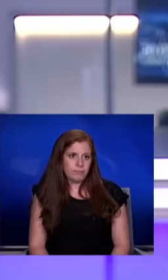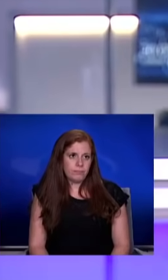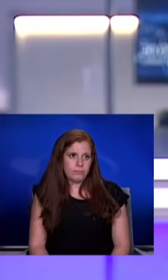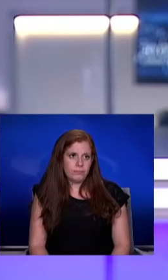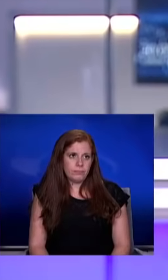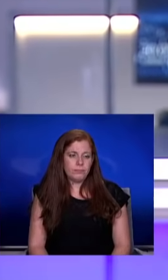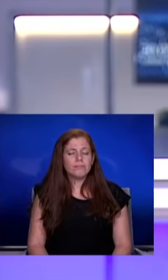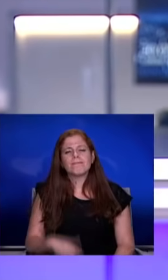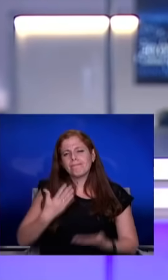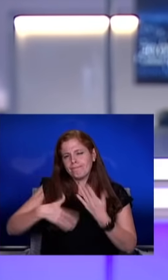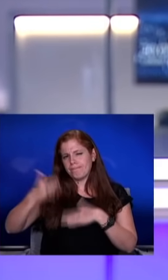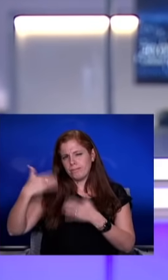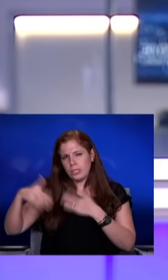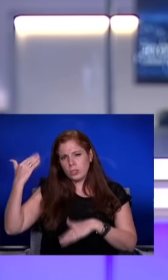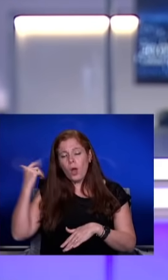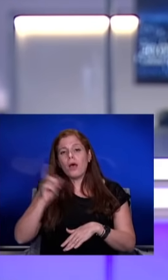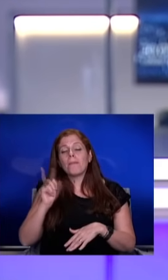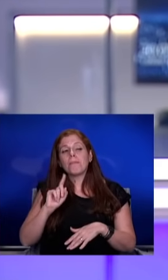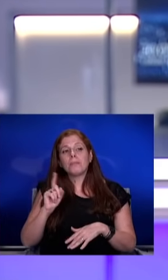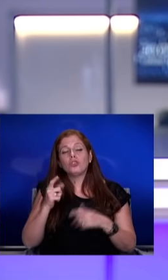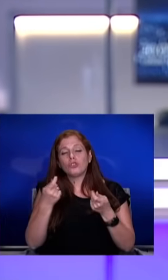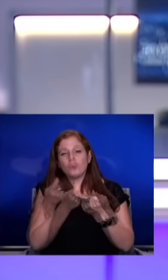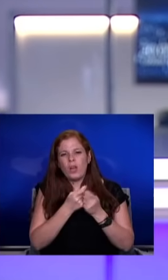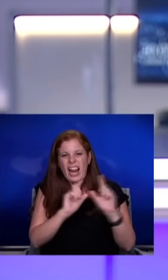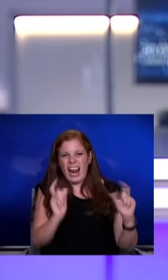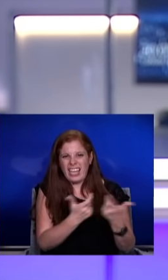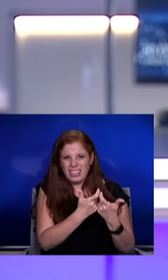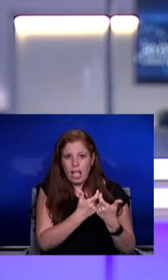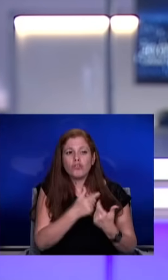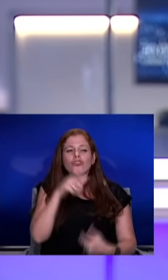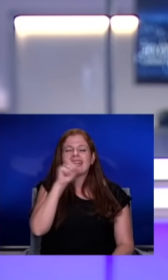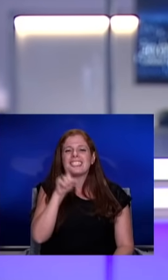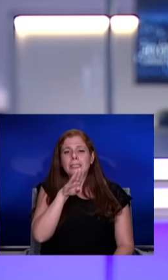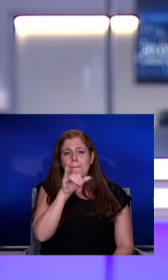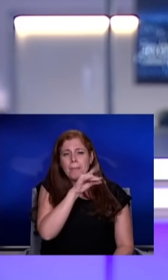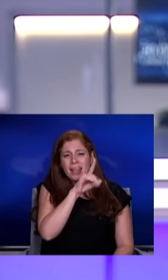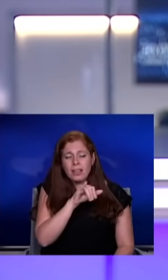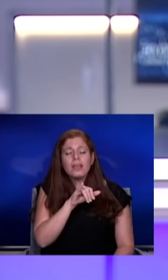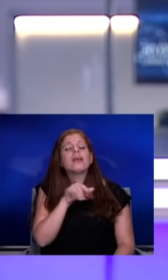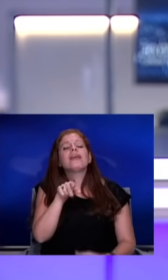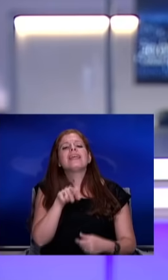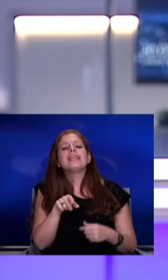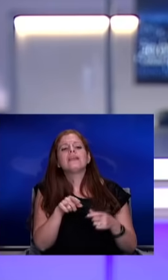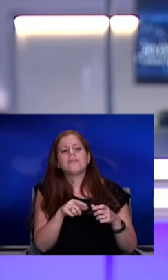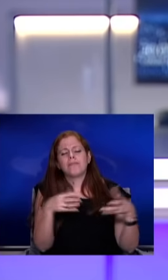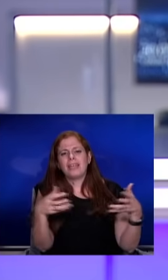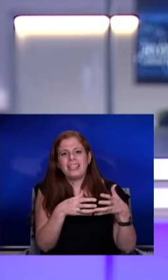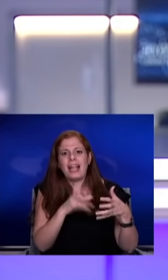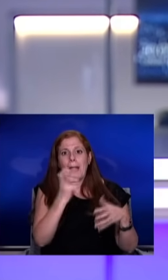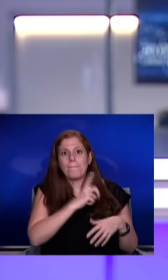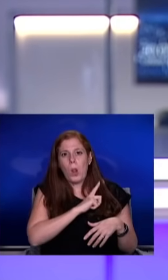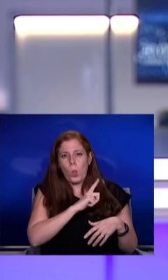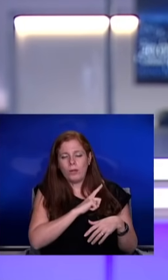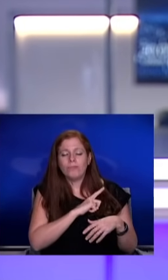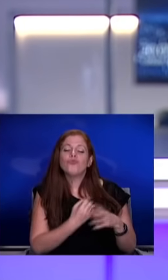נחזור אחורה בזמן. מי שעומדת מאחורי לחידתו של זכריה זביידי ומוחמד ארדה, יחידת מרעול, לוחמי יחידת המילואים הזאת, שהוקמה אחרי